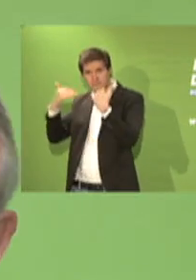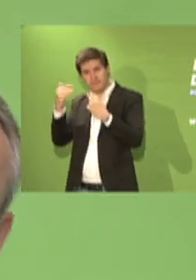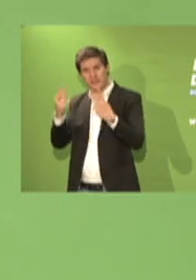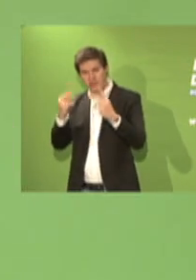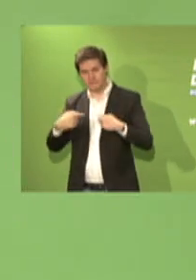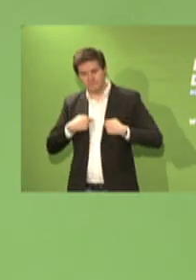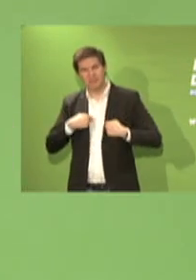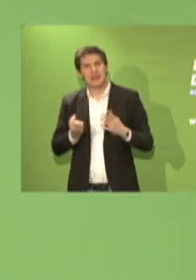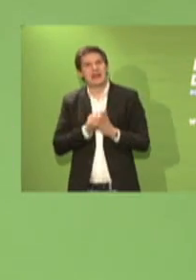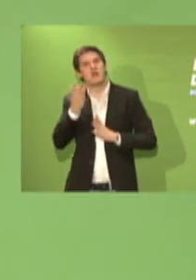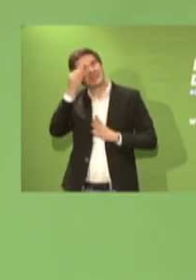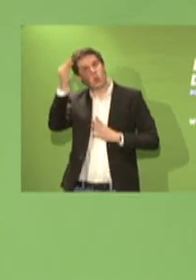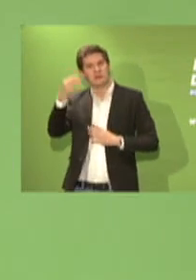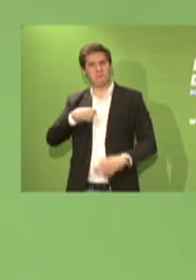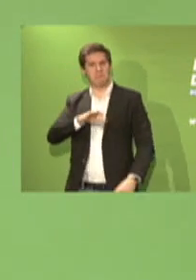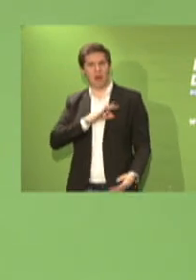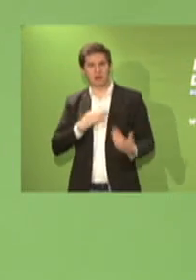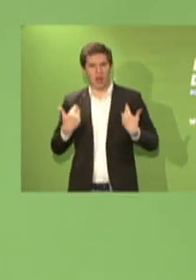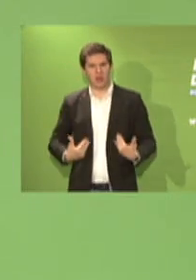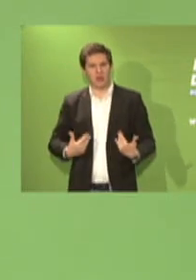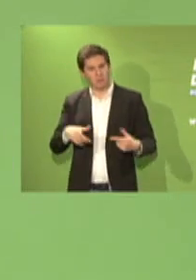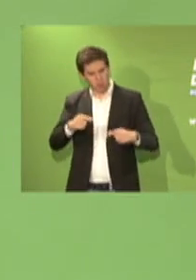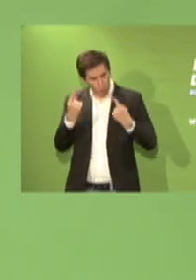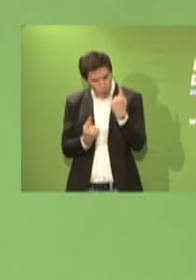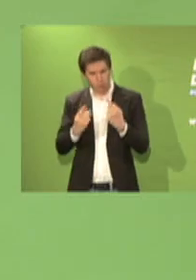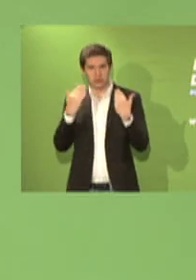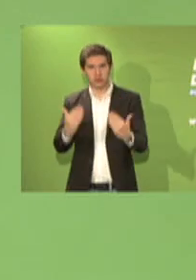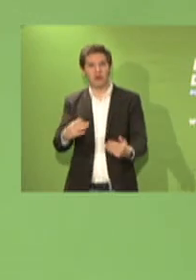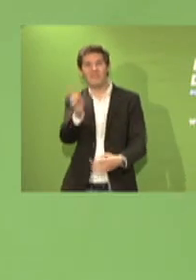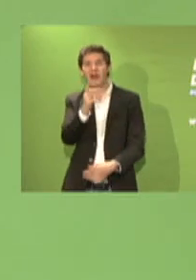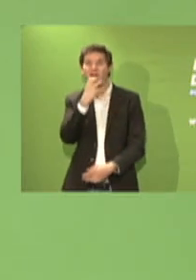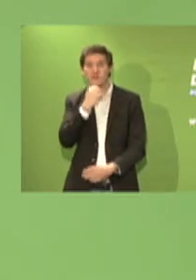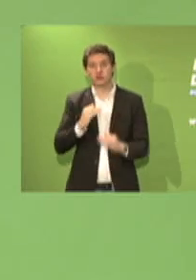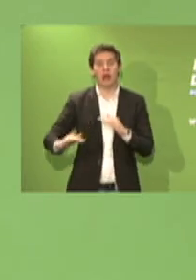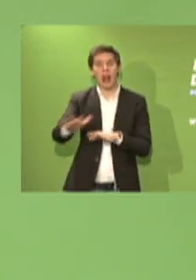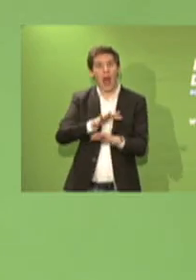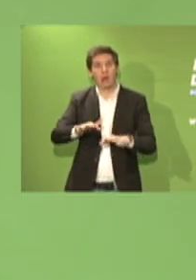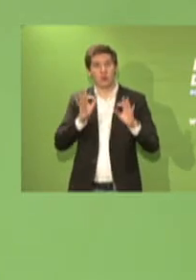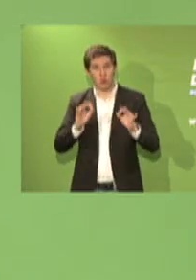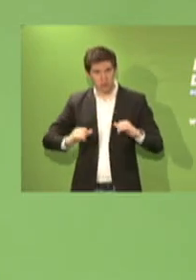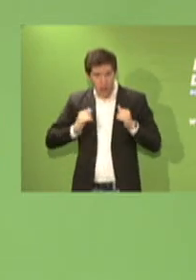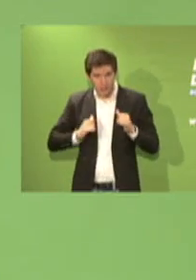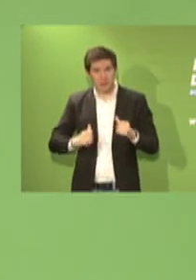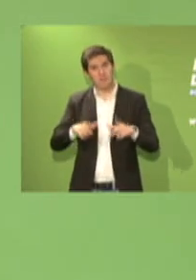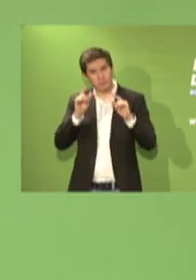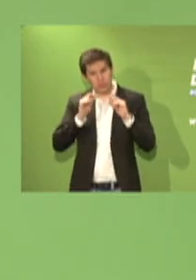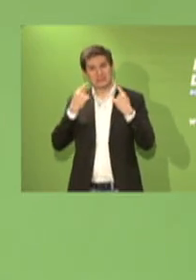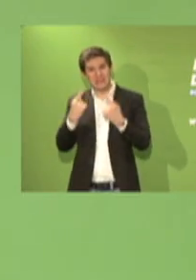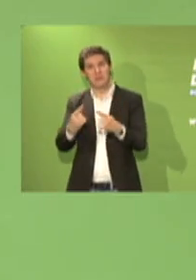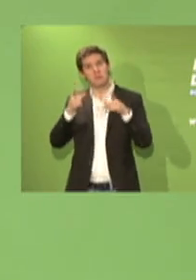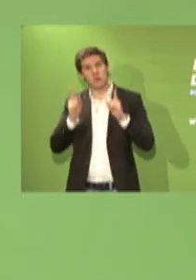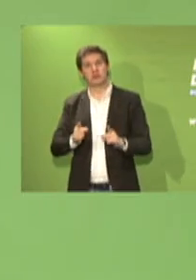Innovationspartei im ländlichen Raum grün ist. Und wer Innovation will, wer gutes Leben im ländlichen Raum will, der muss eigentlich mit